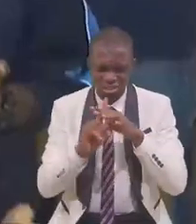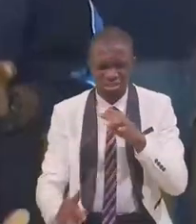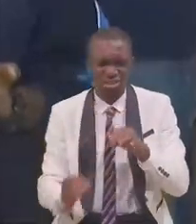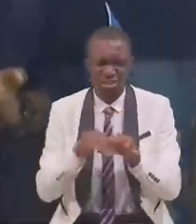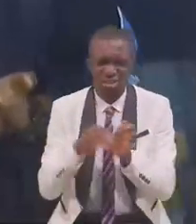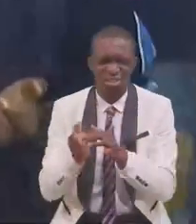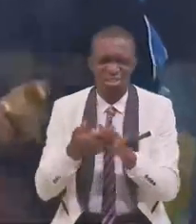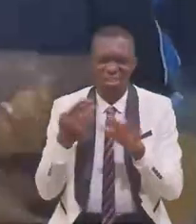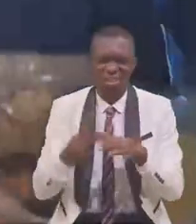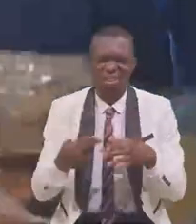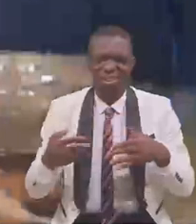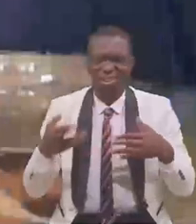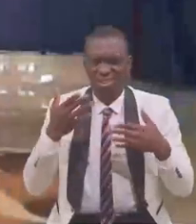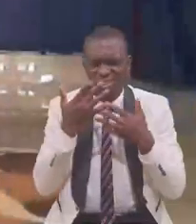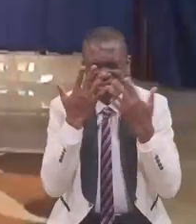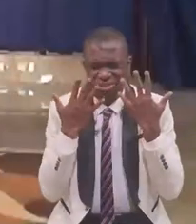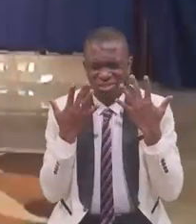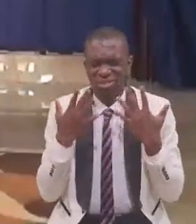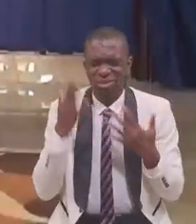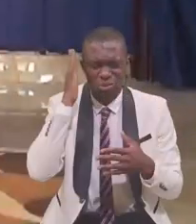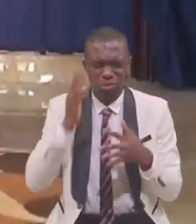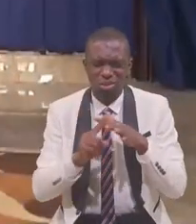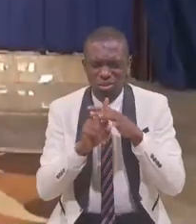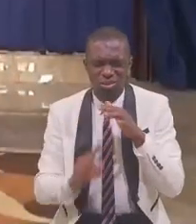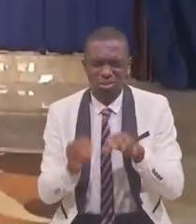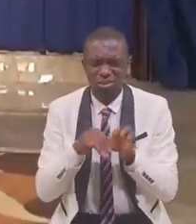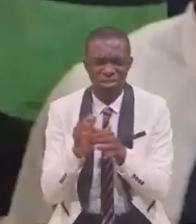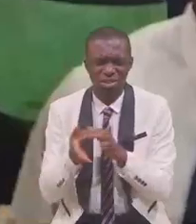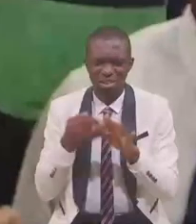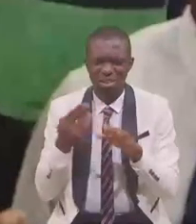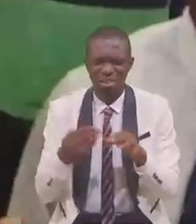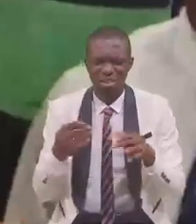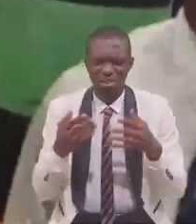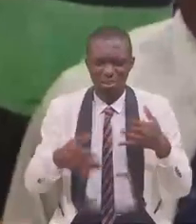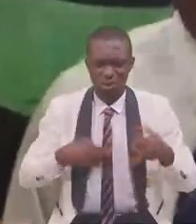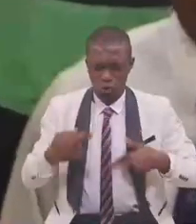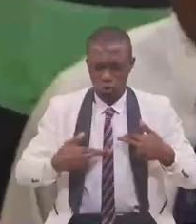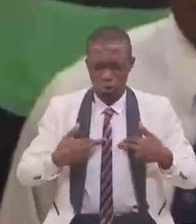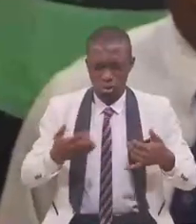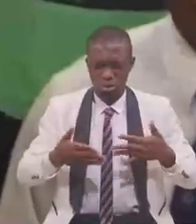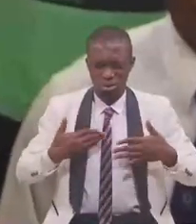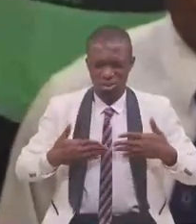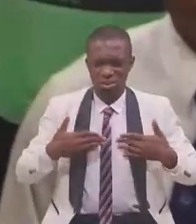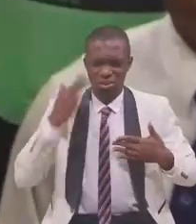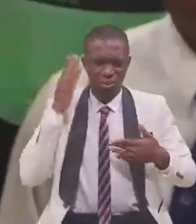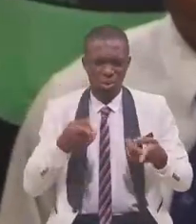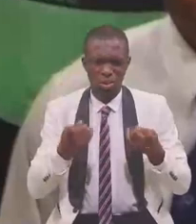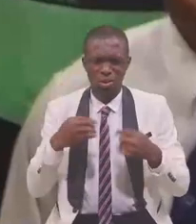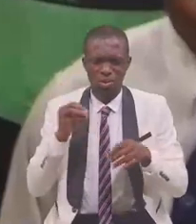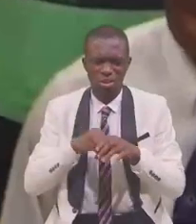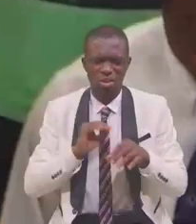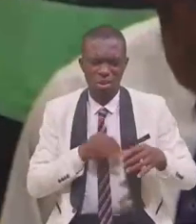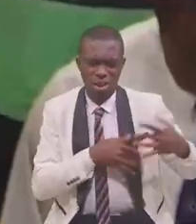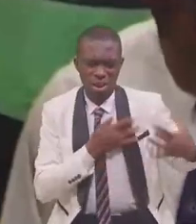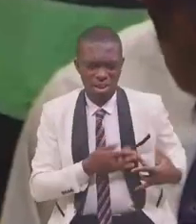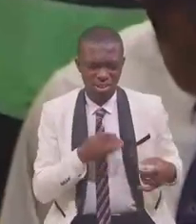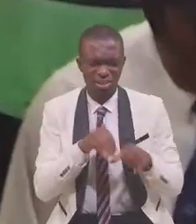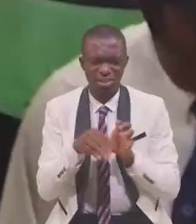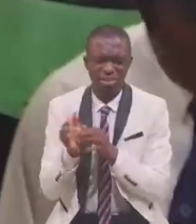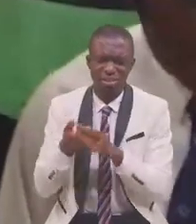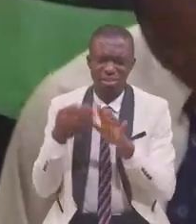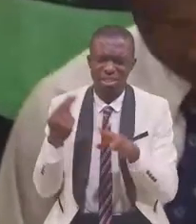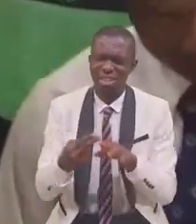joie et l'allégresse remplissent les cœurs au nom de Jésus-Christ. Tout ce qui va apporter la tristesse, ce qui va apporter le